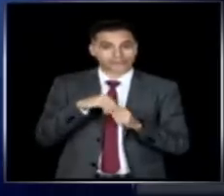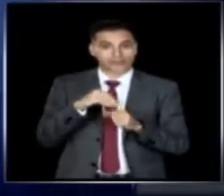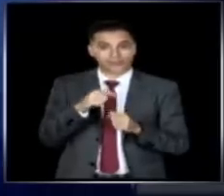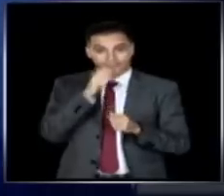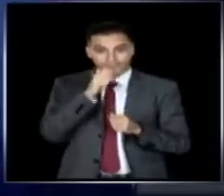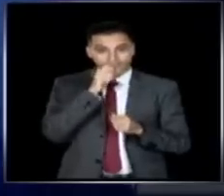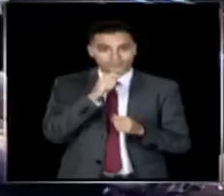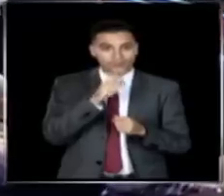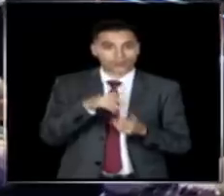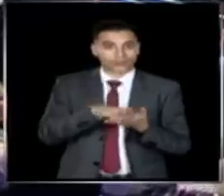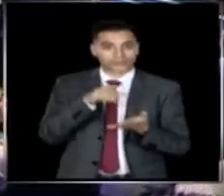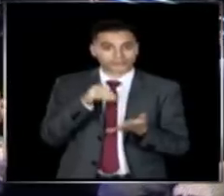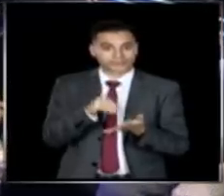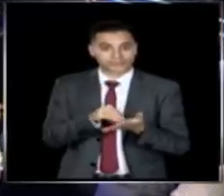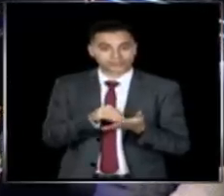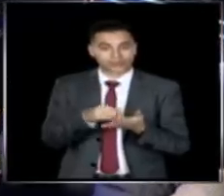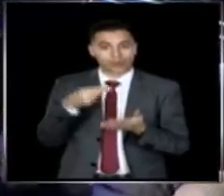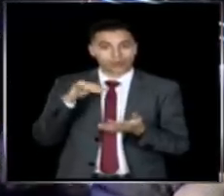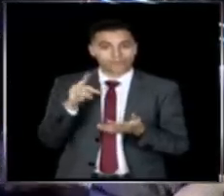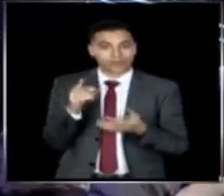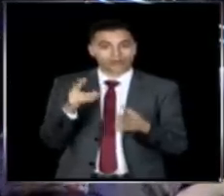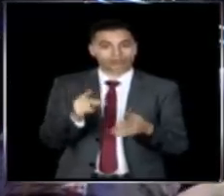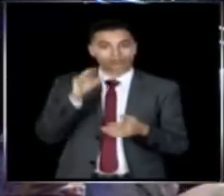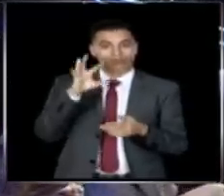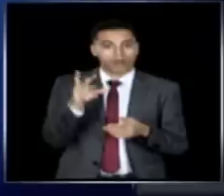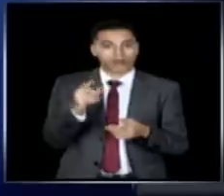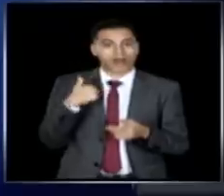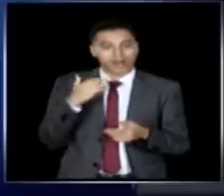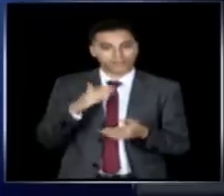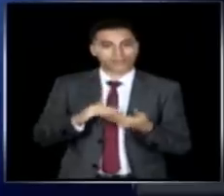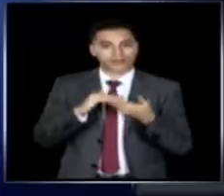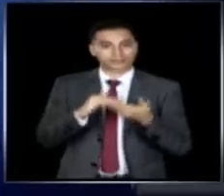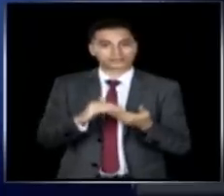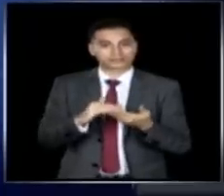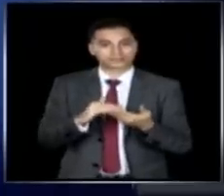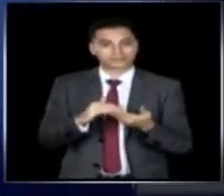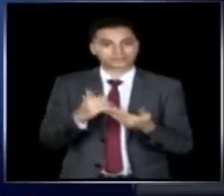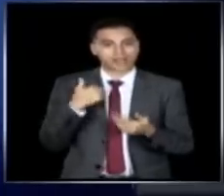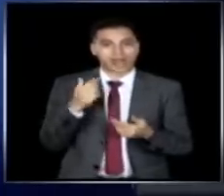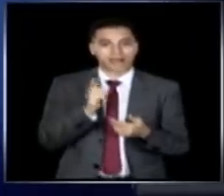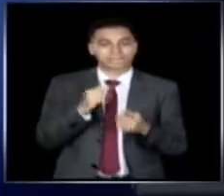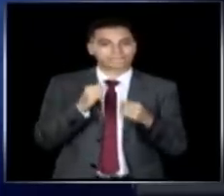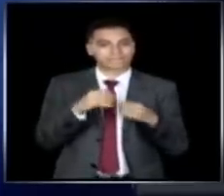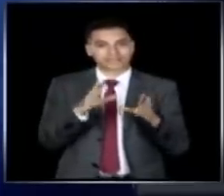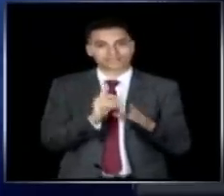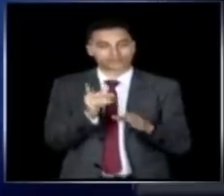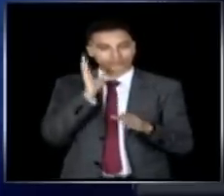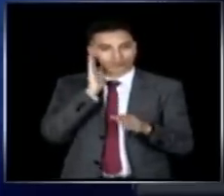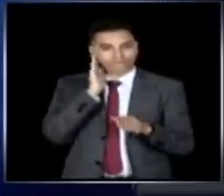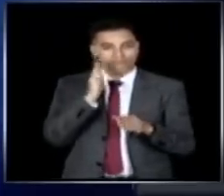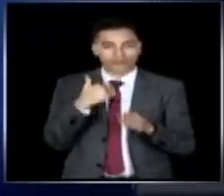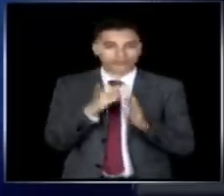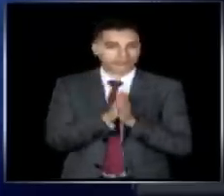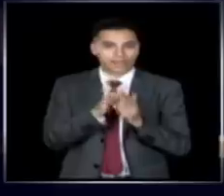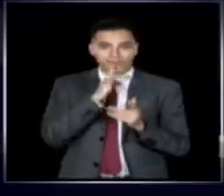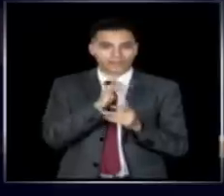انترفيوهات وتبتدي بعمر طاهر، أنا ممكن أساعدك. أنا تقريبا ما سبتلوش مقال أو رواية أو كتاب ما